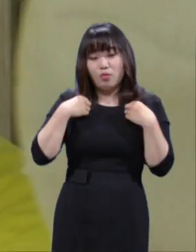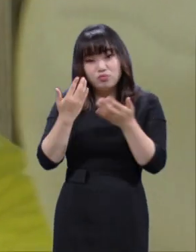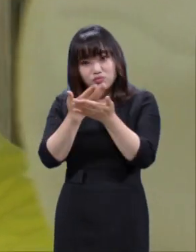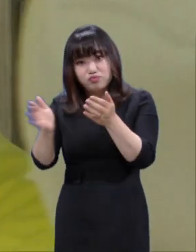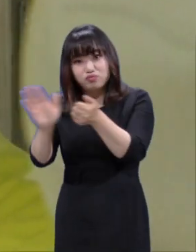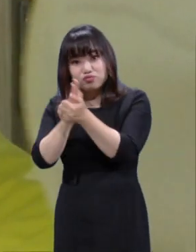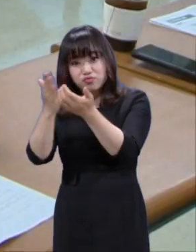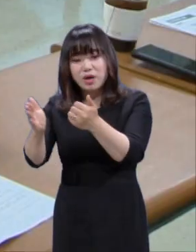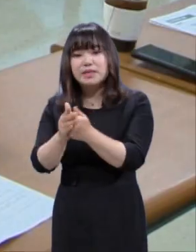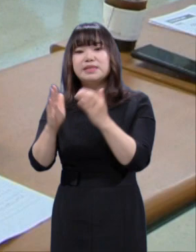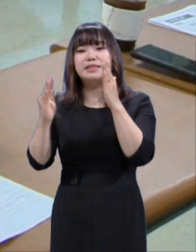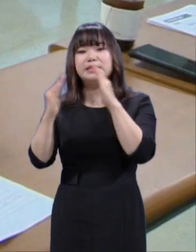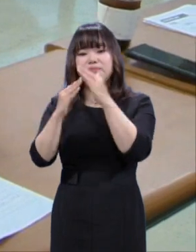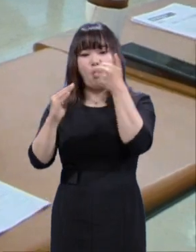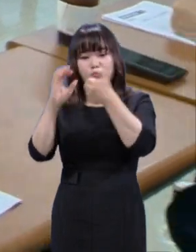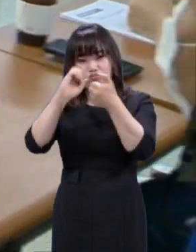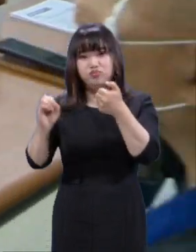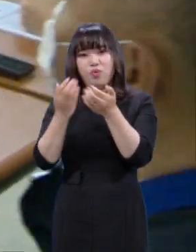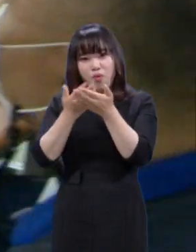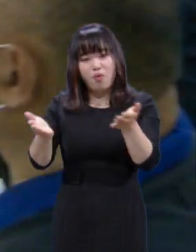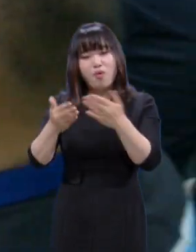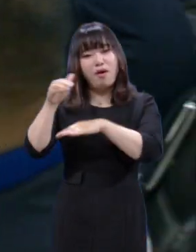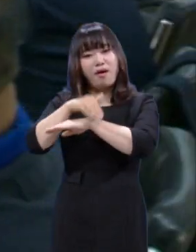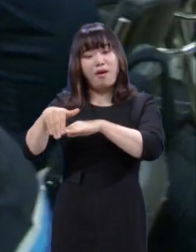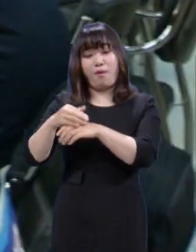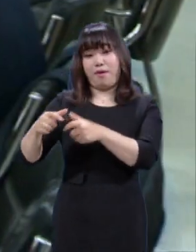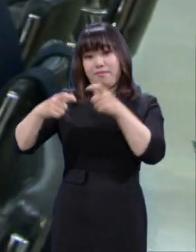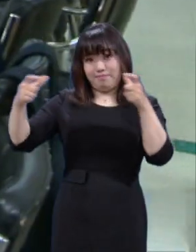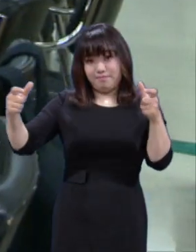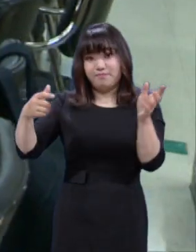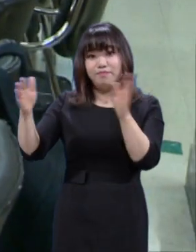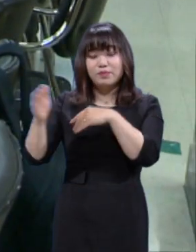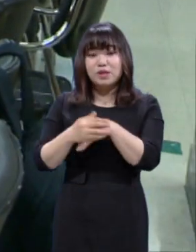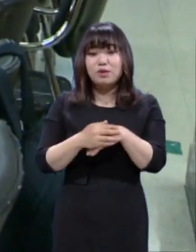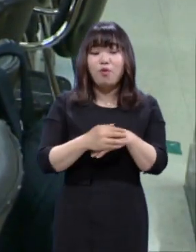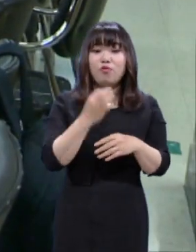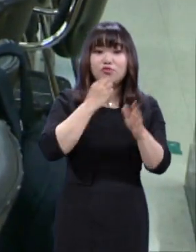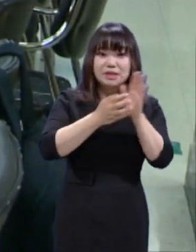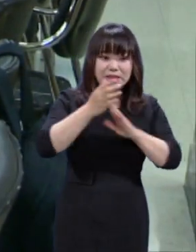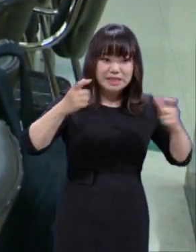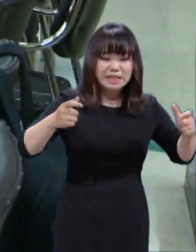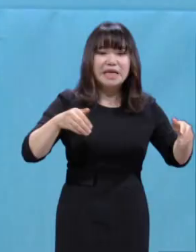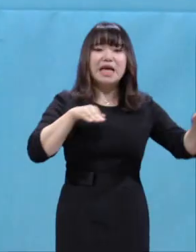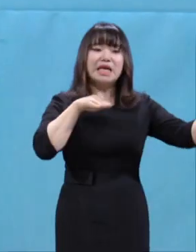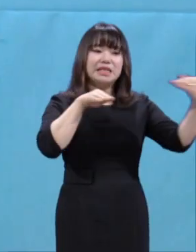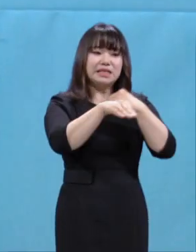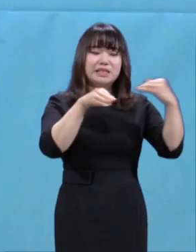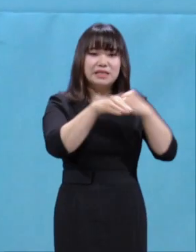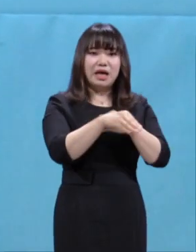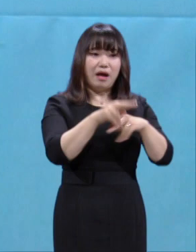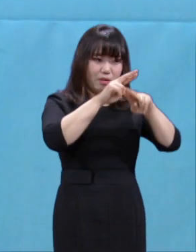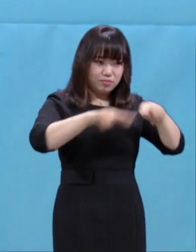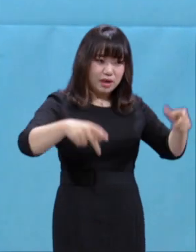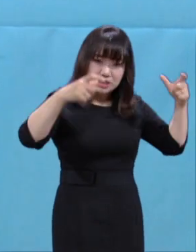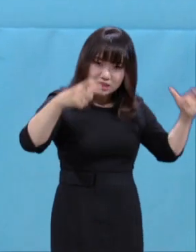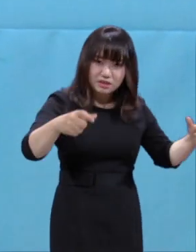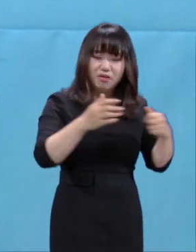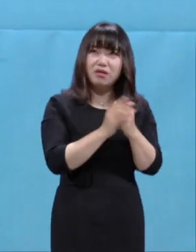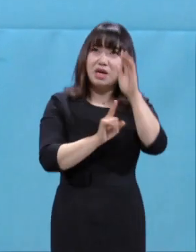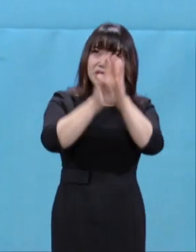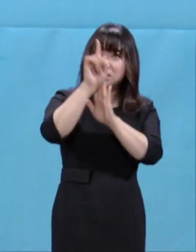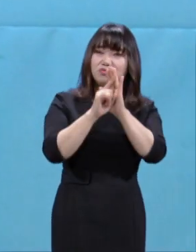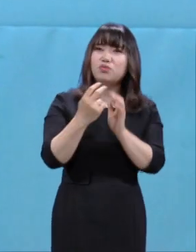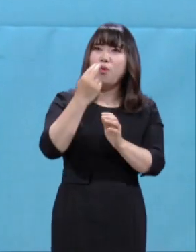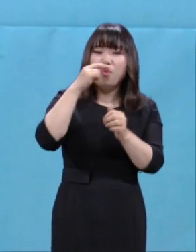반값의 반값주택 공급을 확대합니다. 이외에도 사대문안, 차 없는 거리 조성 등의 기후위기 문제,